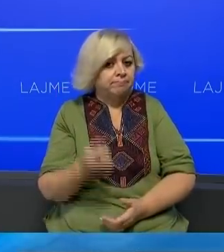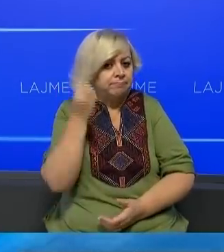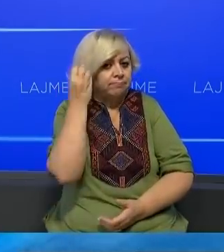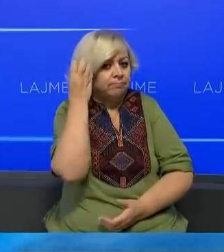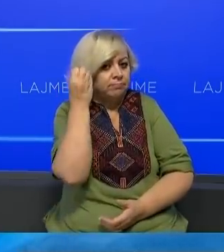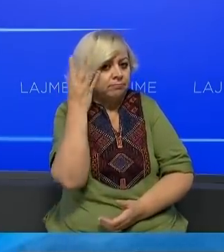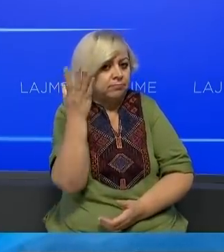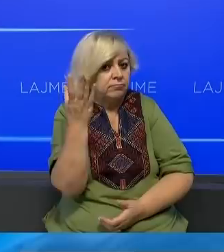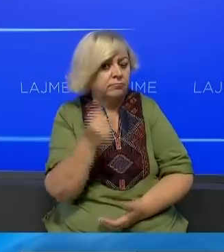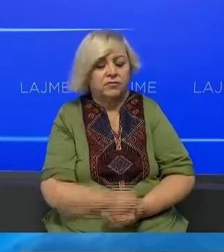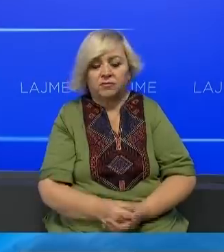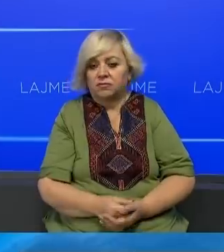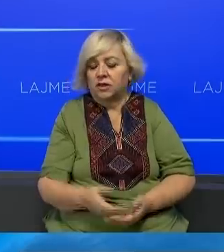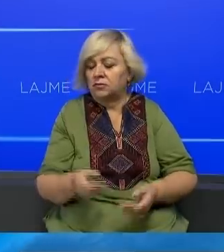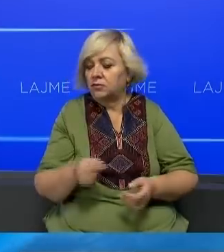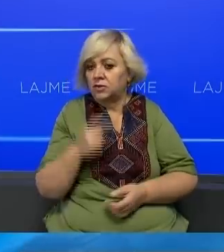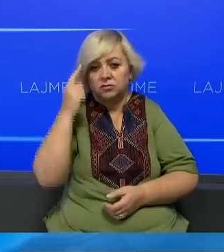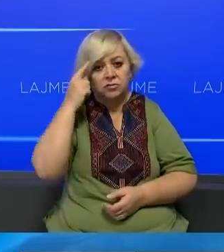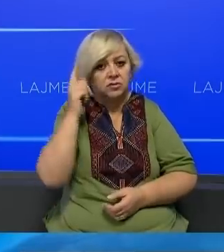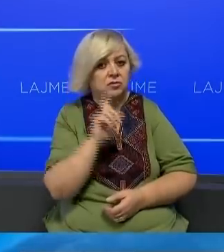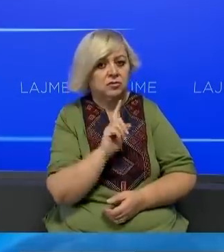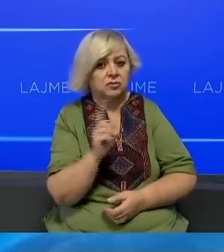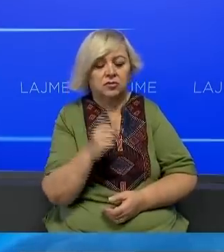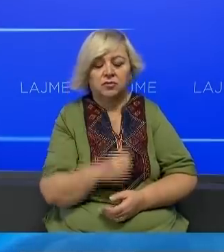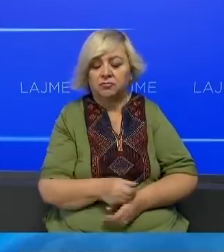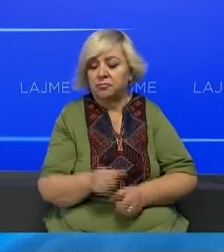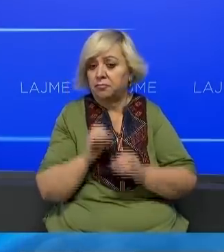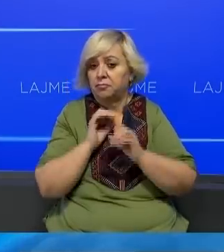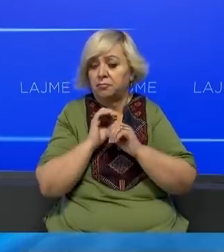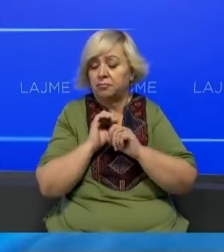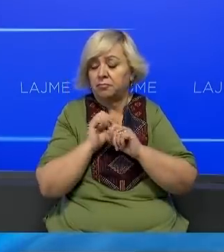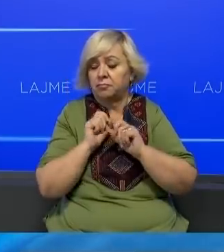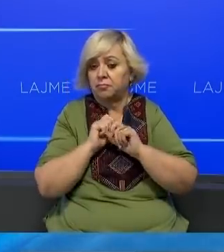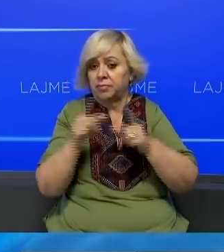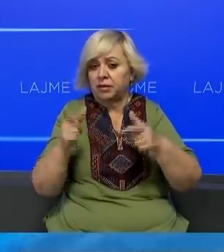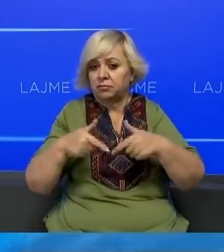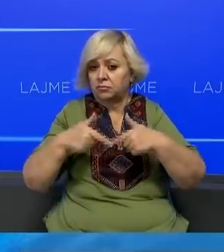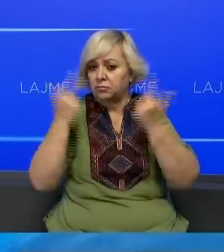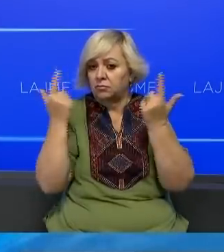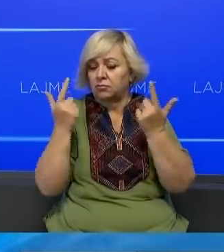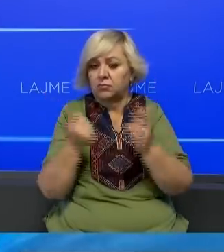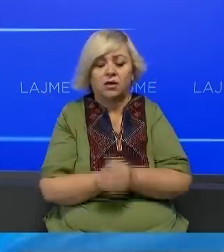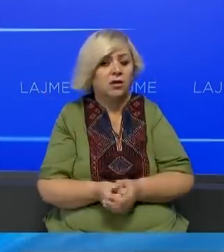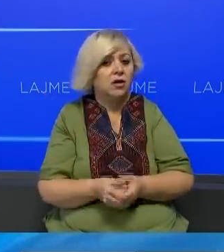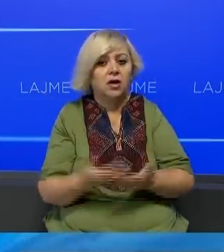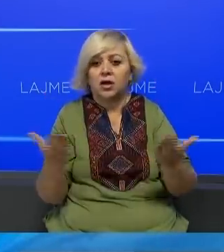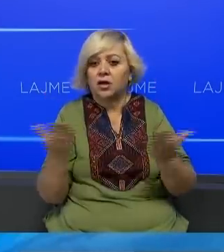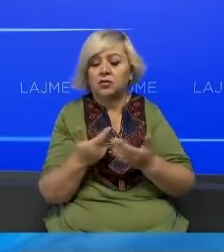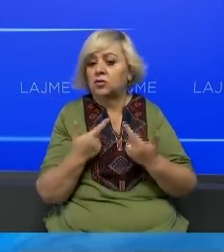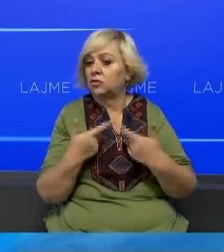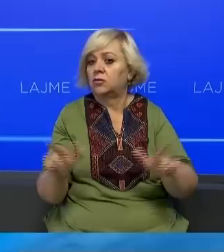anomali e papërshkruar edhe e pa kuptim të parë që është me si lejohën